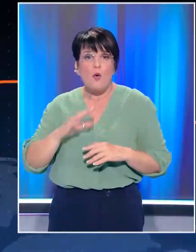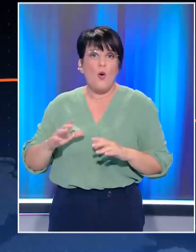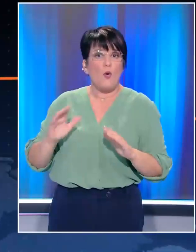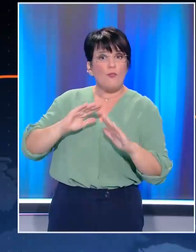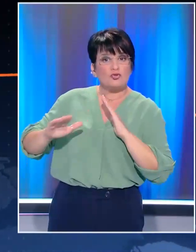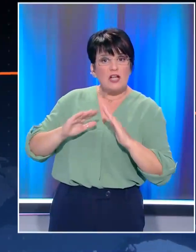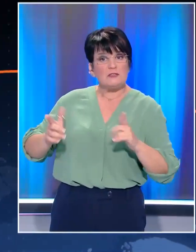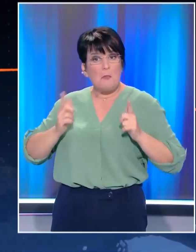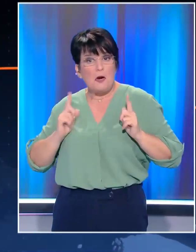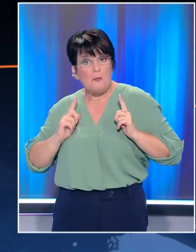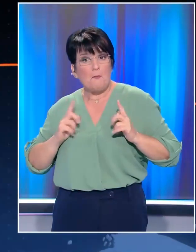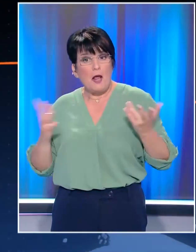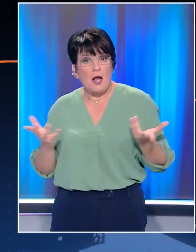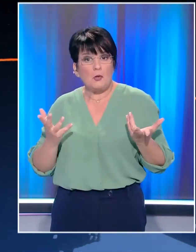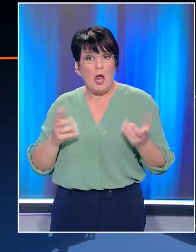άσυλο.